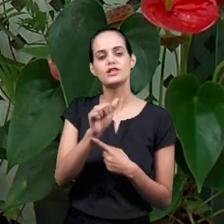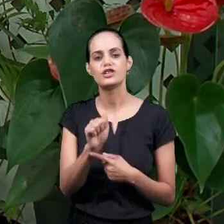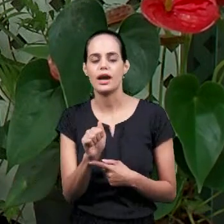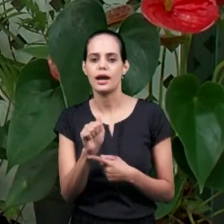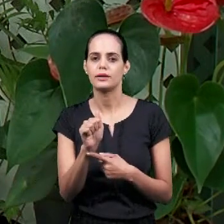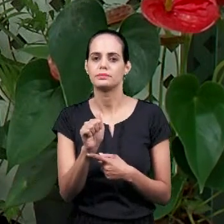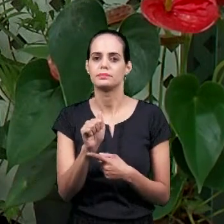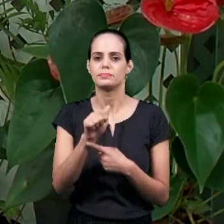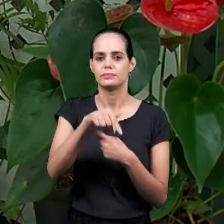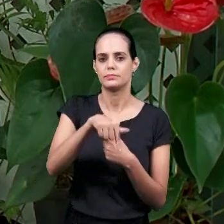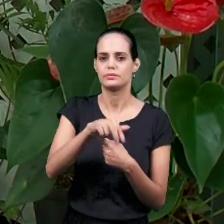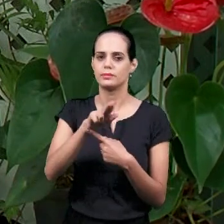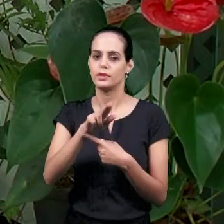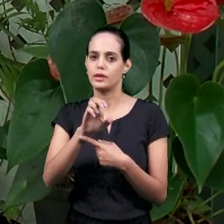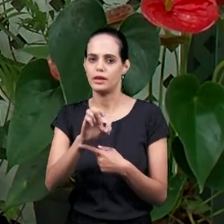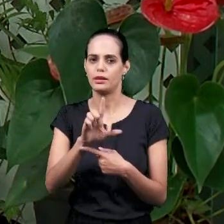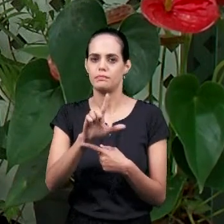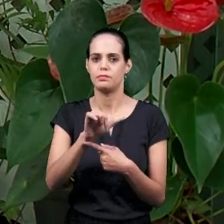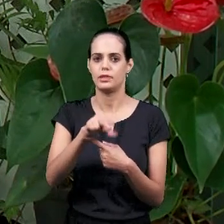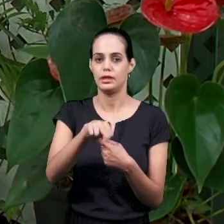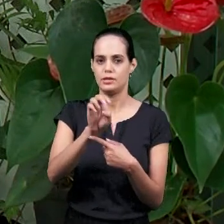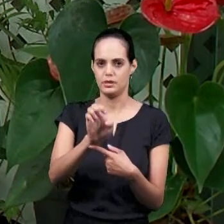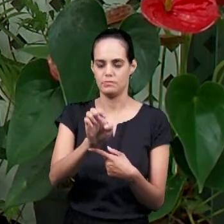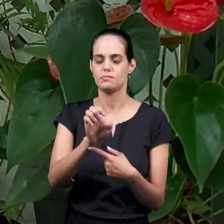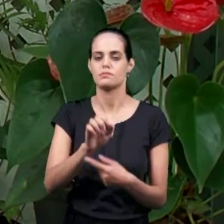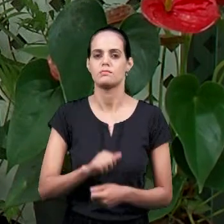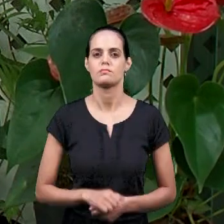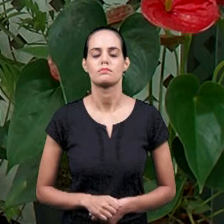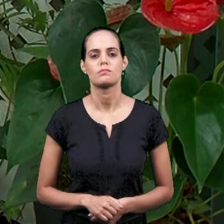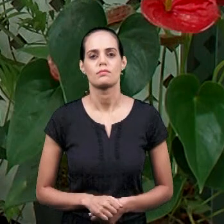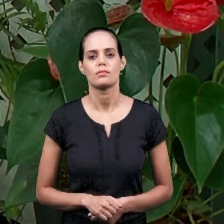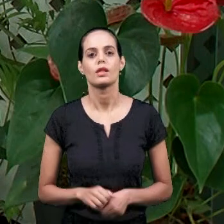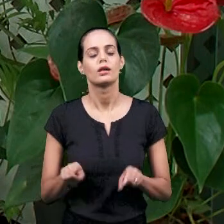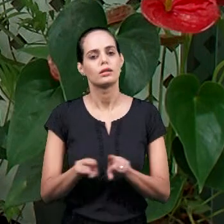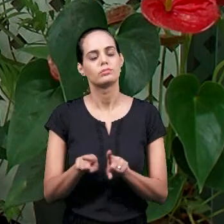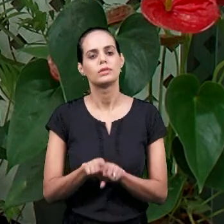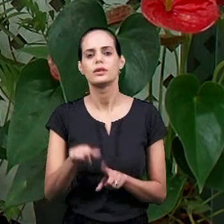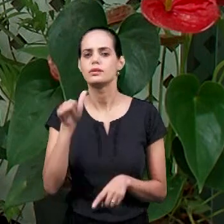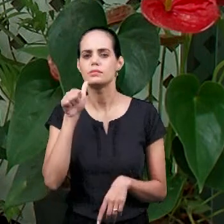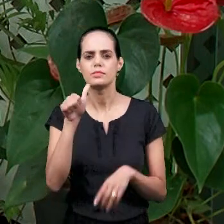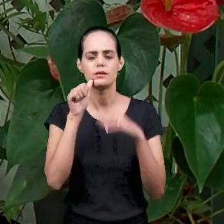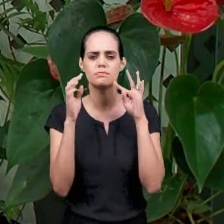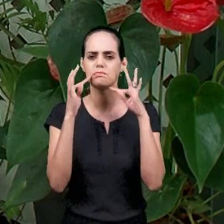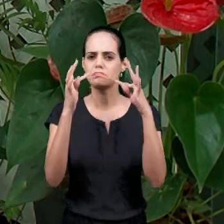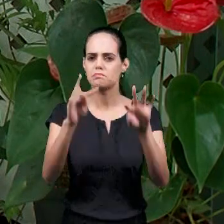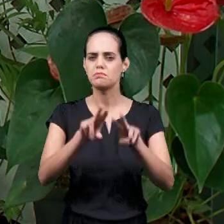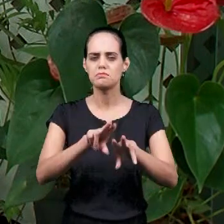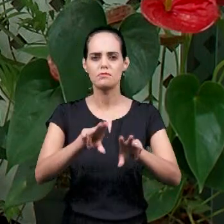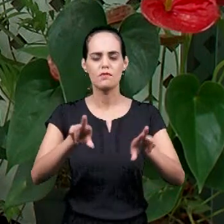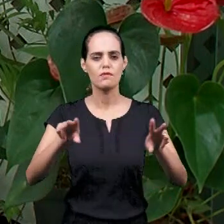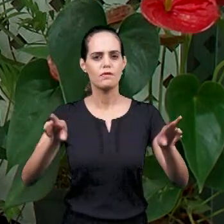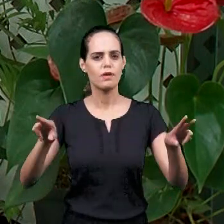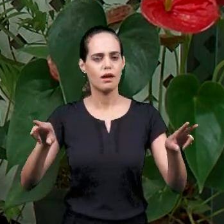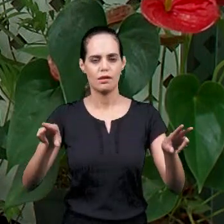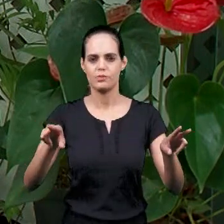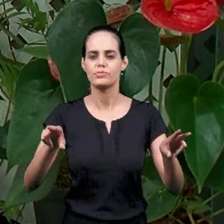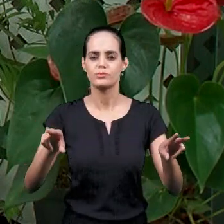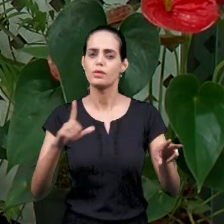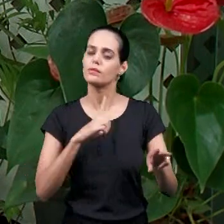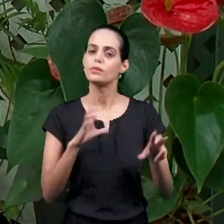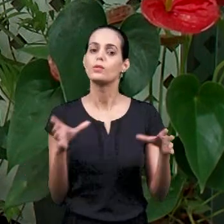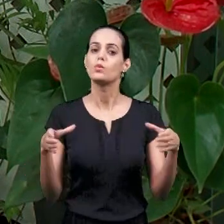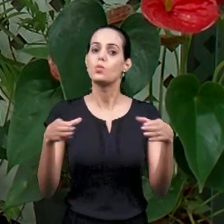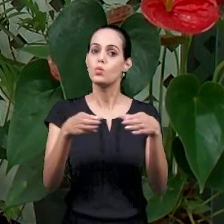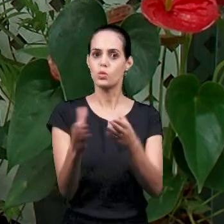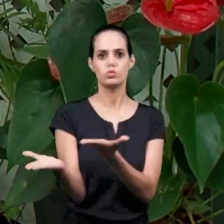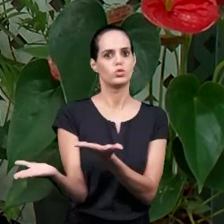Jacqueline, notre sœur aussi, et La Paz, un témoignage aussi d'autres sœurs